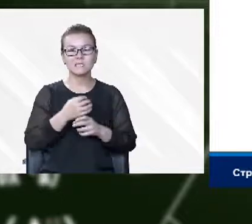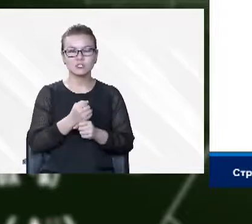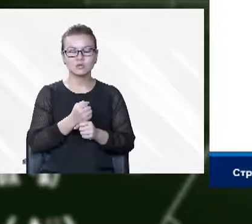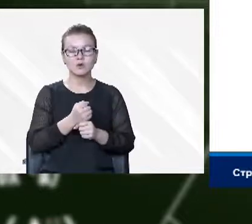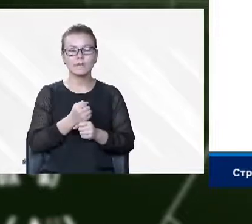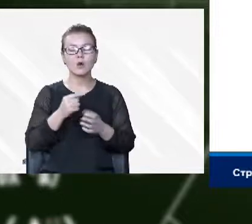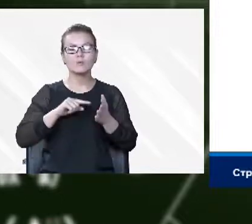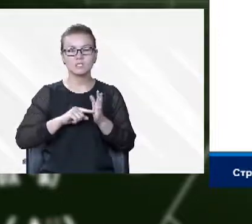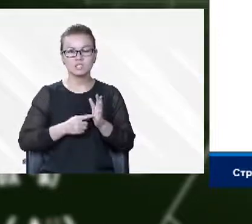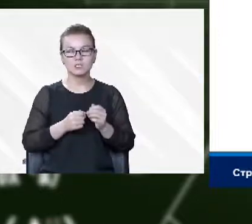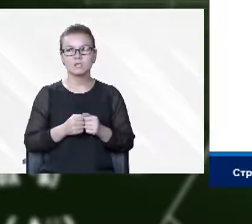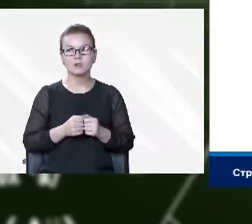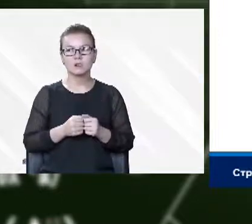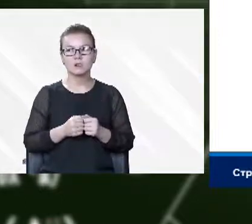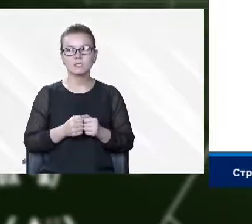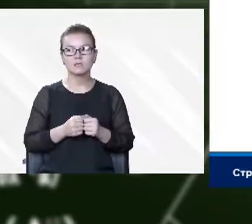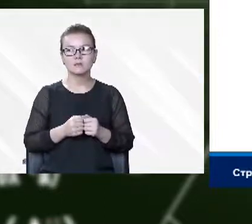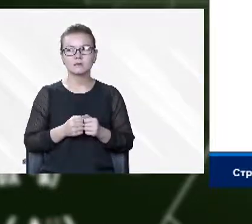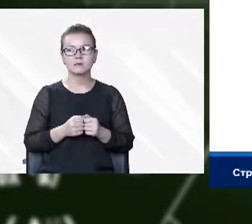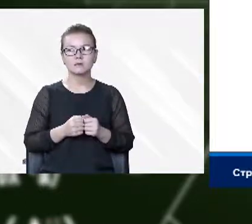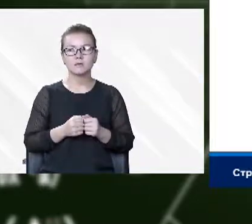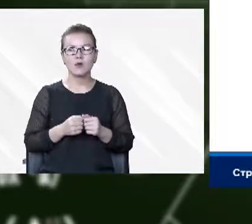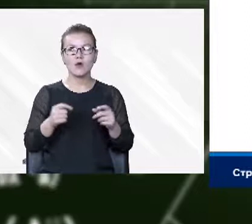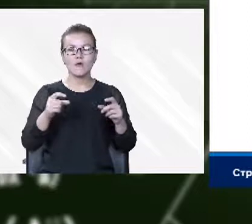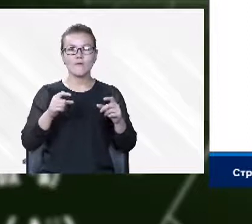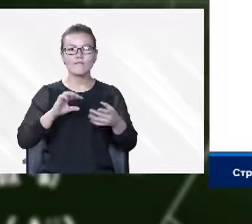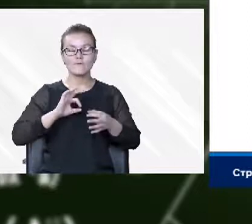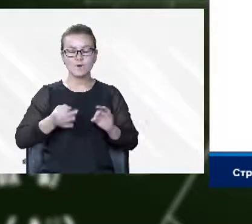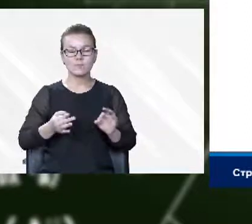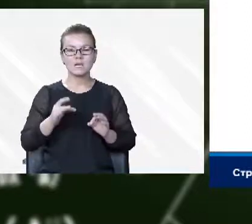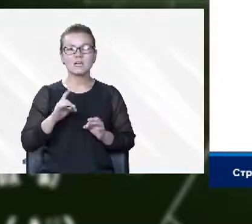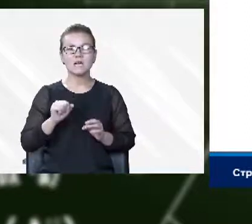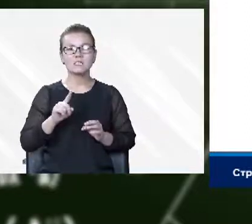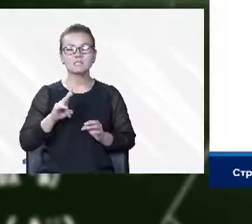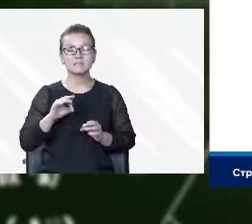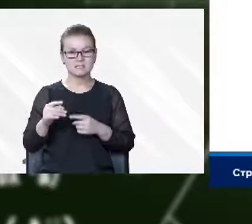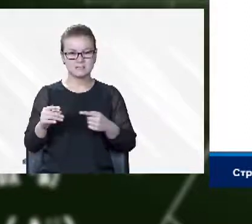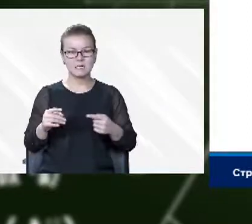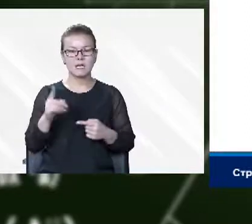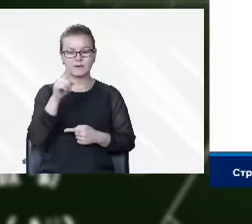сокращенного умножения, а именно формулу разности квадратов.